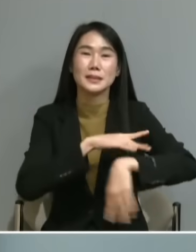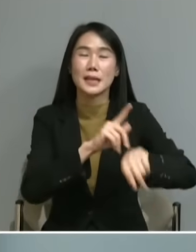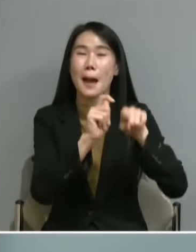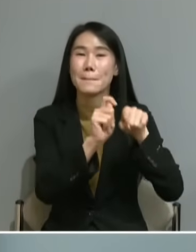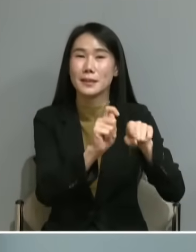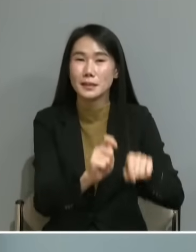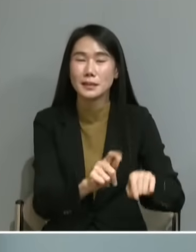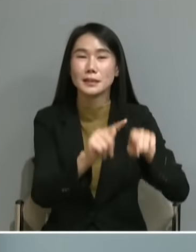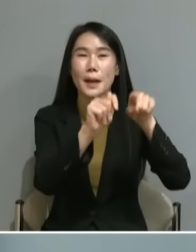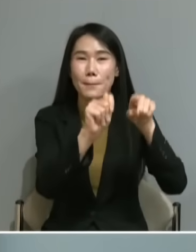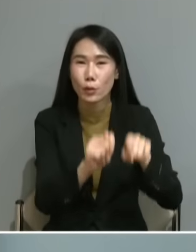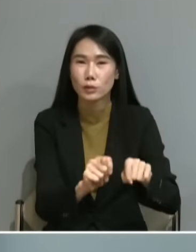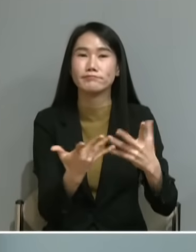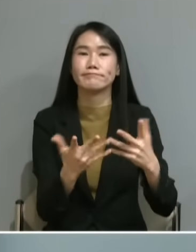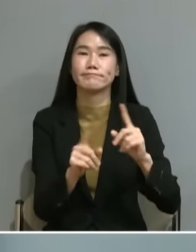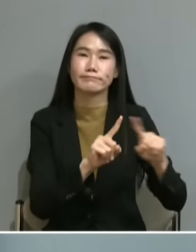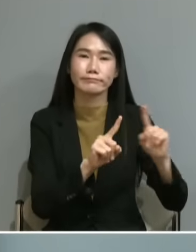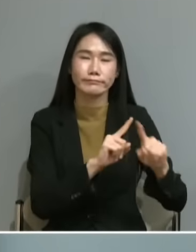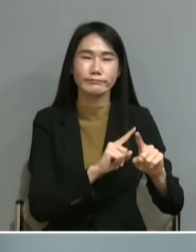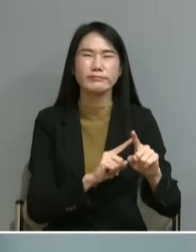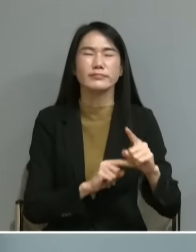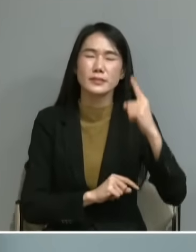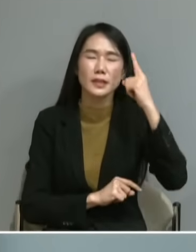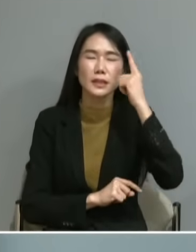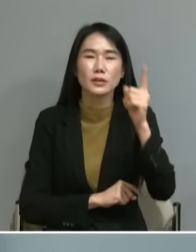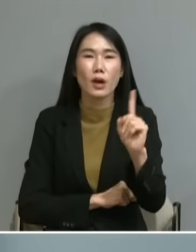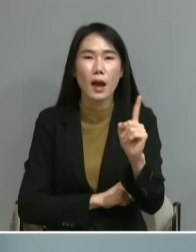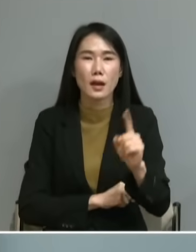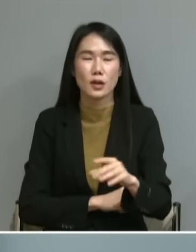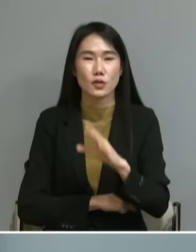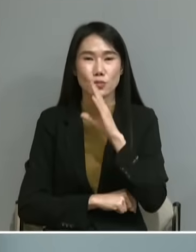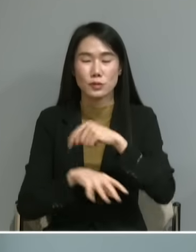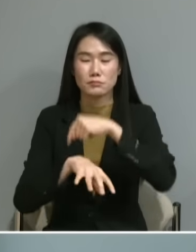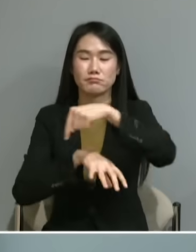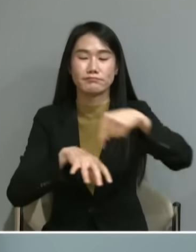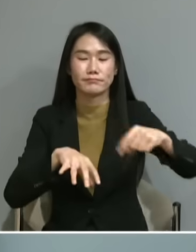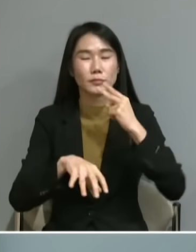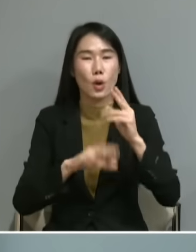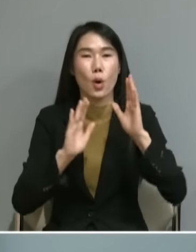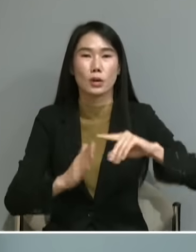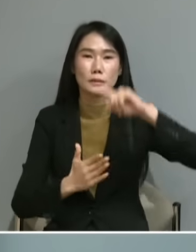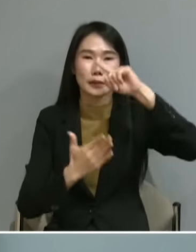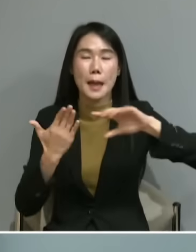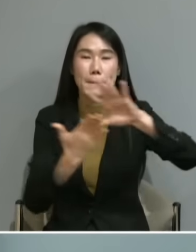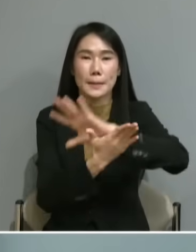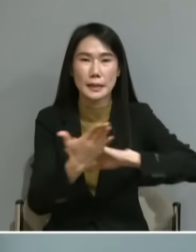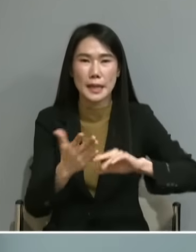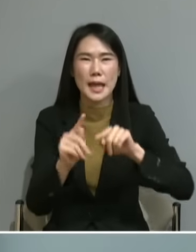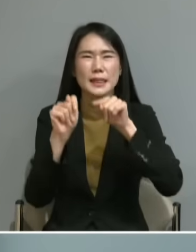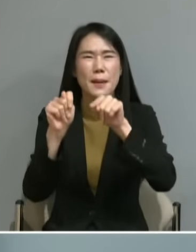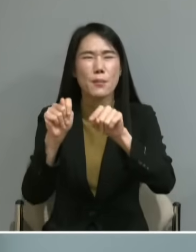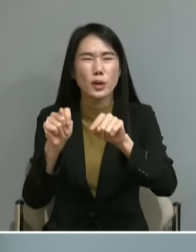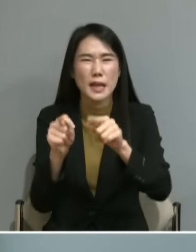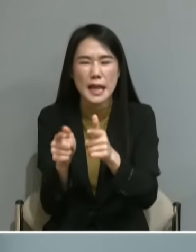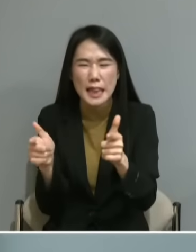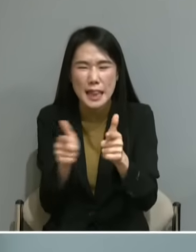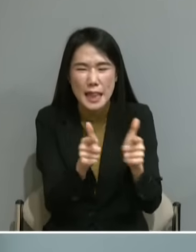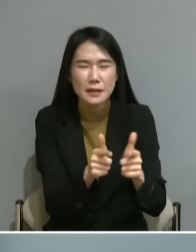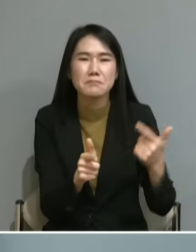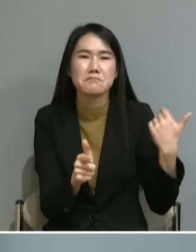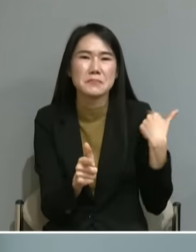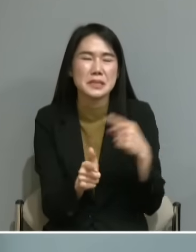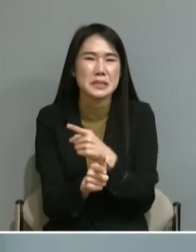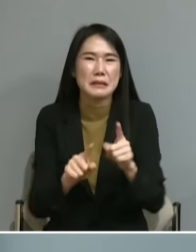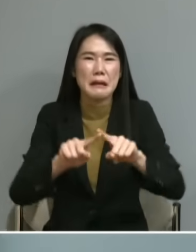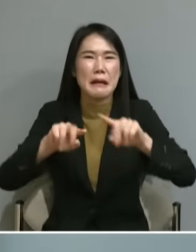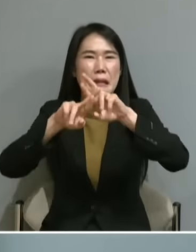ในระดับตำบลเนี่ยเราก็เห็นว่าในหลายพื้นที่ในทั่วประเทศไทยเนี่ยตำบลขนาดเล็กมีครับและตำบลเหล่านั้นเนี่ย